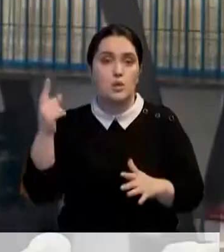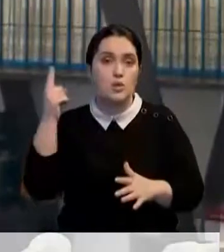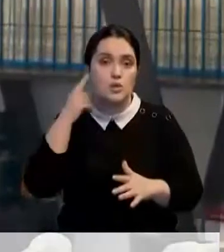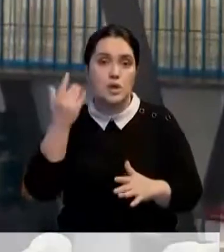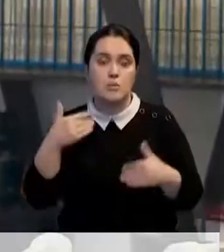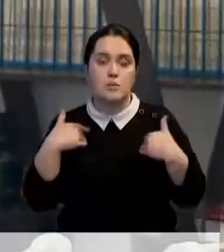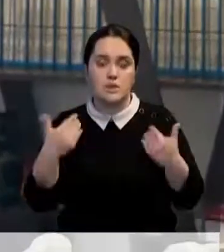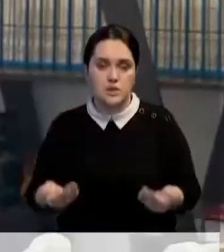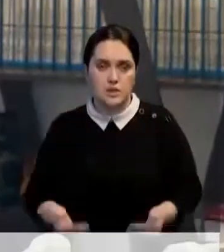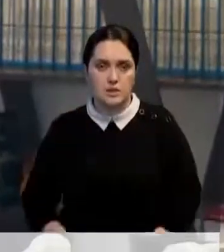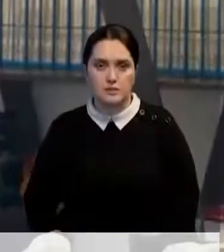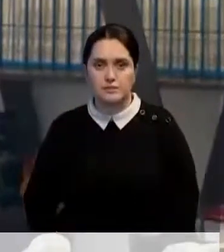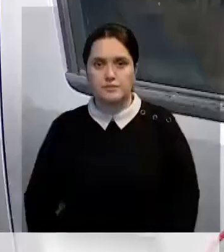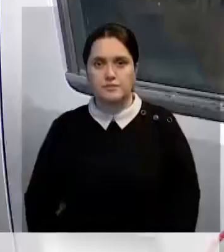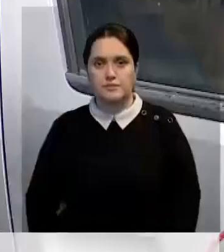их предложения.